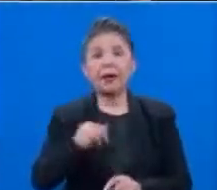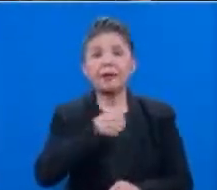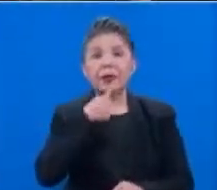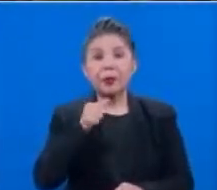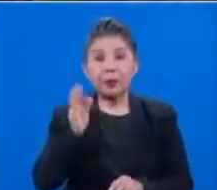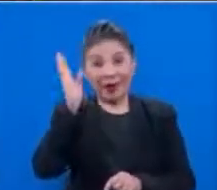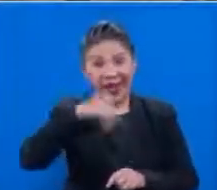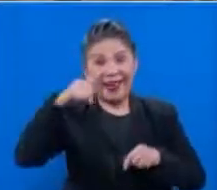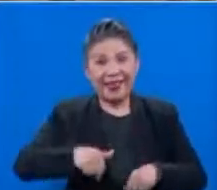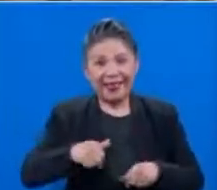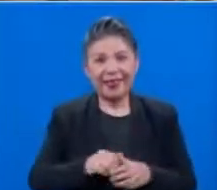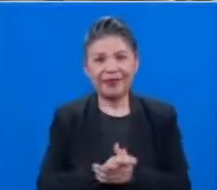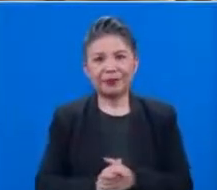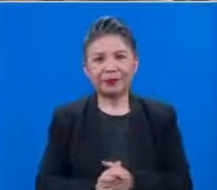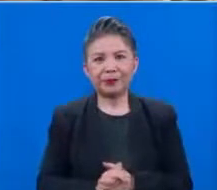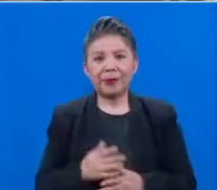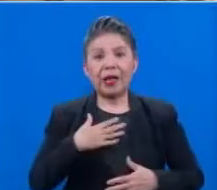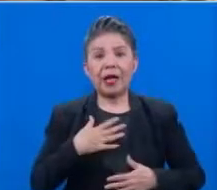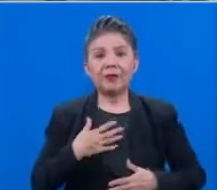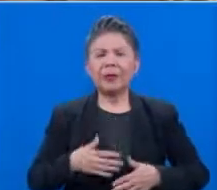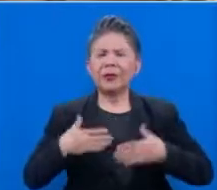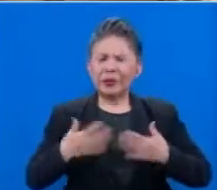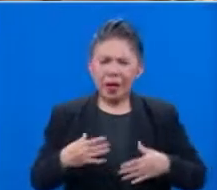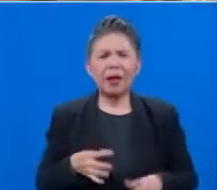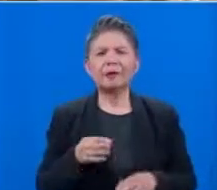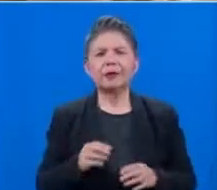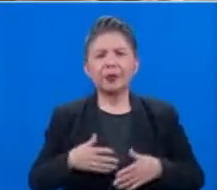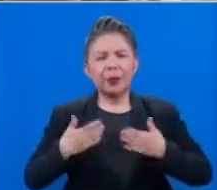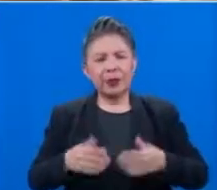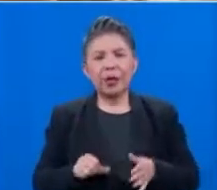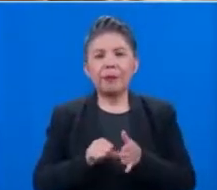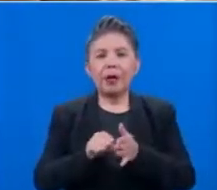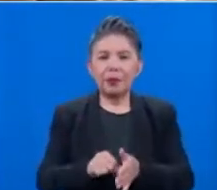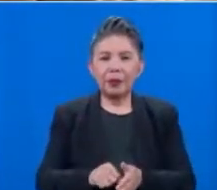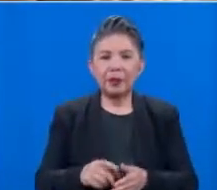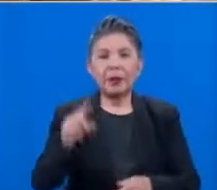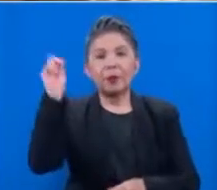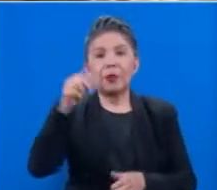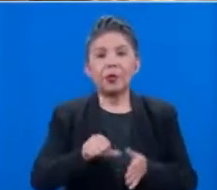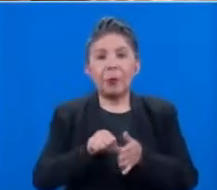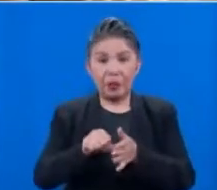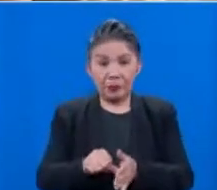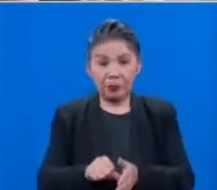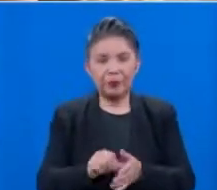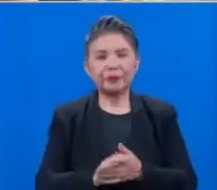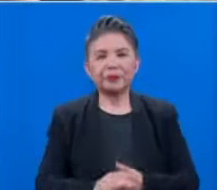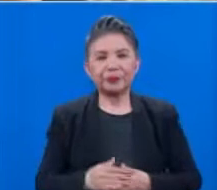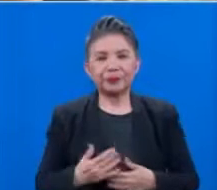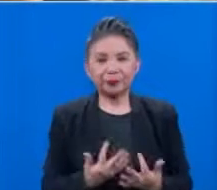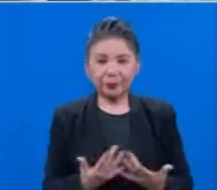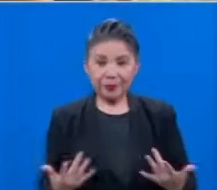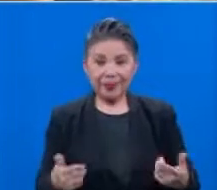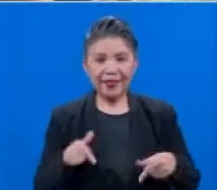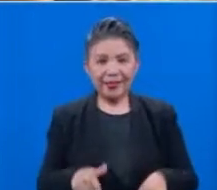Maret 2022. Buat kami ini sangat menguntungkan sekali, kami dibantu dari sisi branding produk kepada seluruh masyarakat